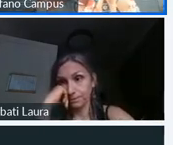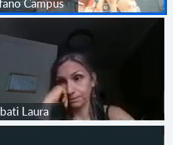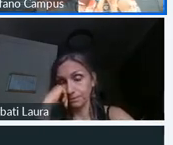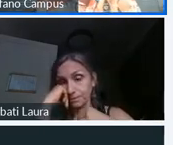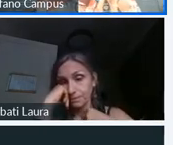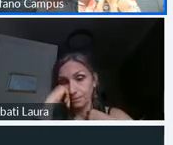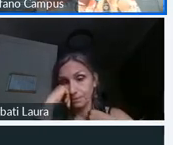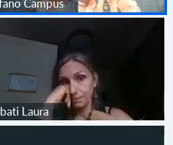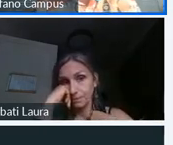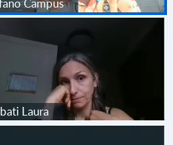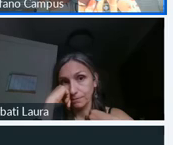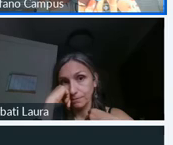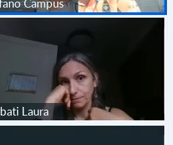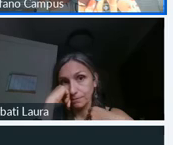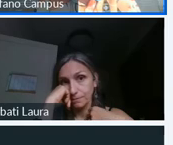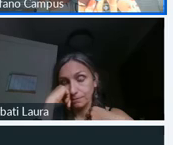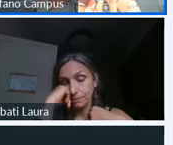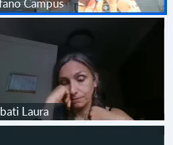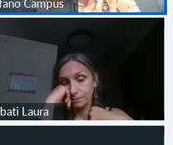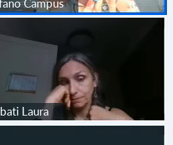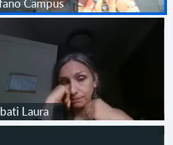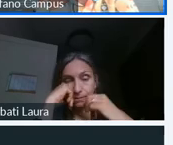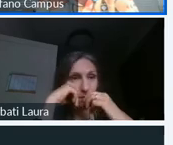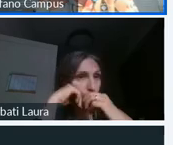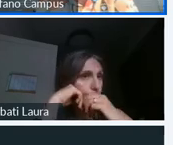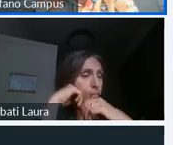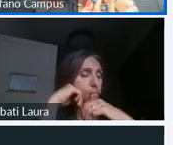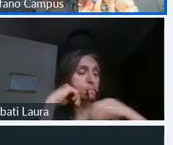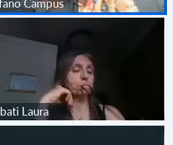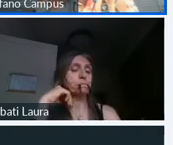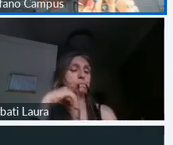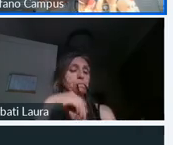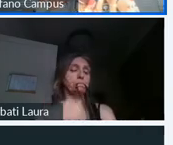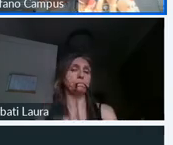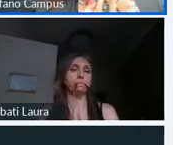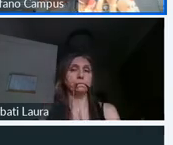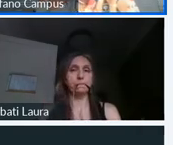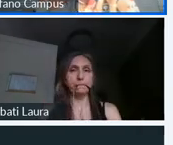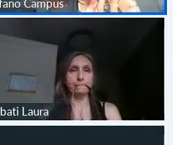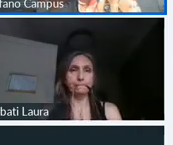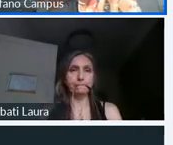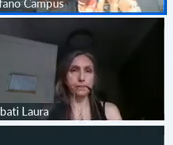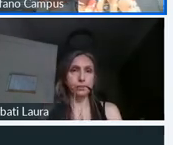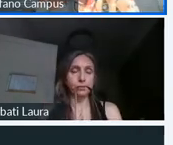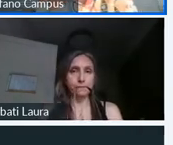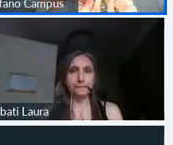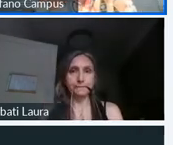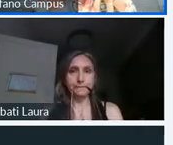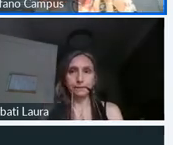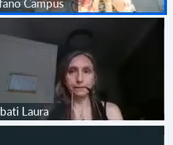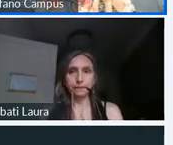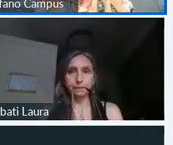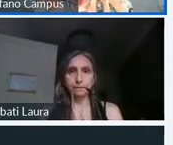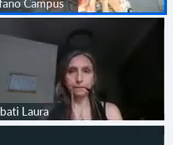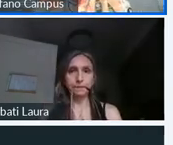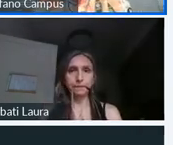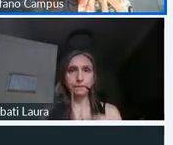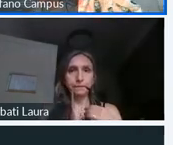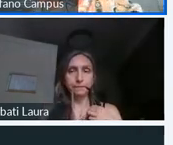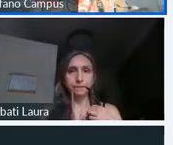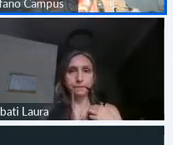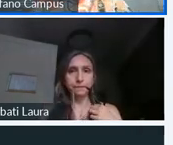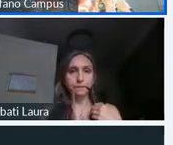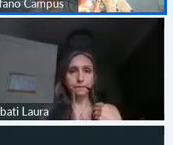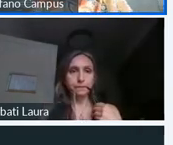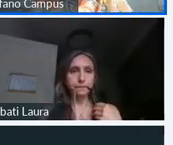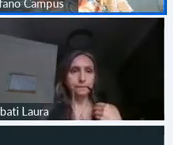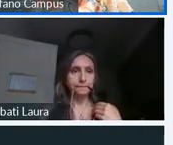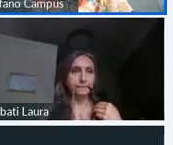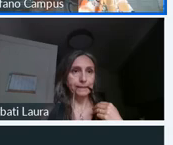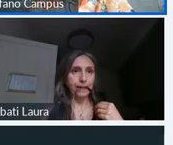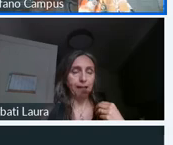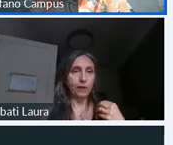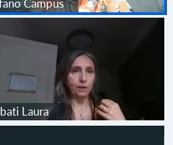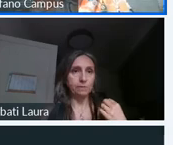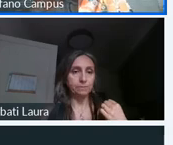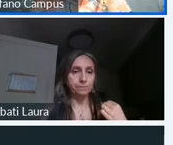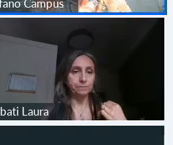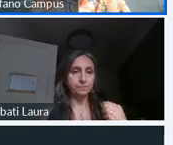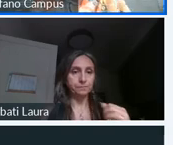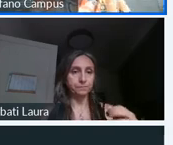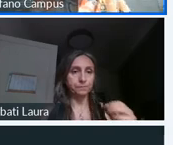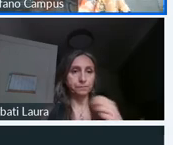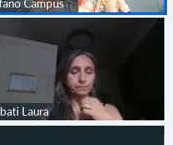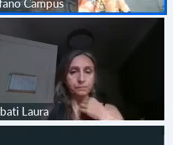fra database regionali in CC BY e appunto quelli di OpenStreetMap, diciamo che è